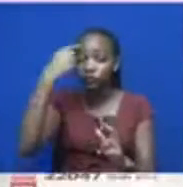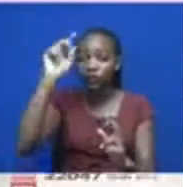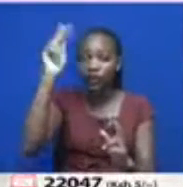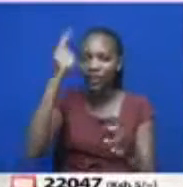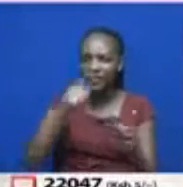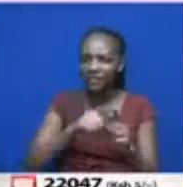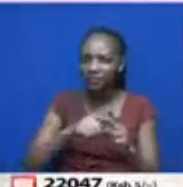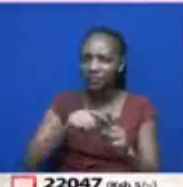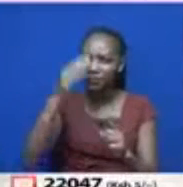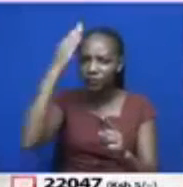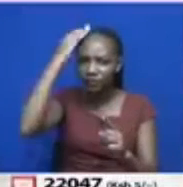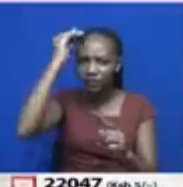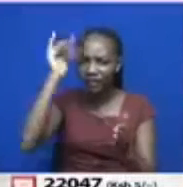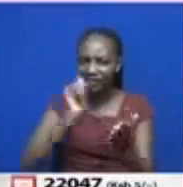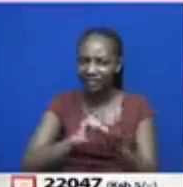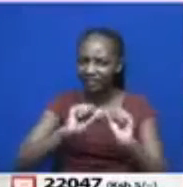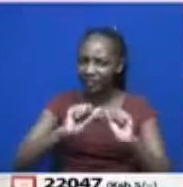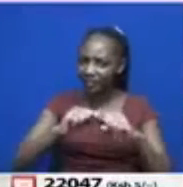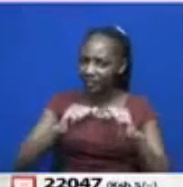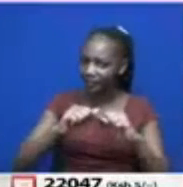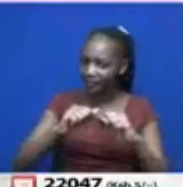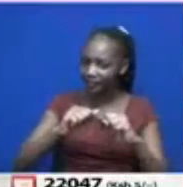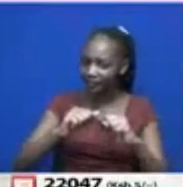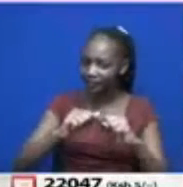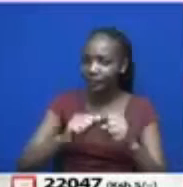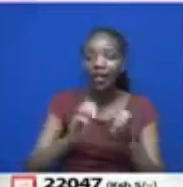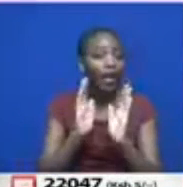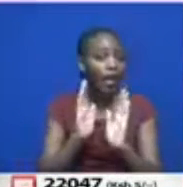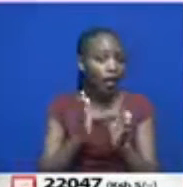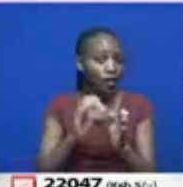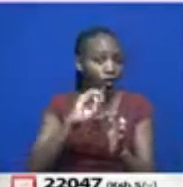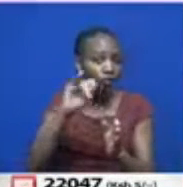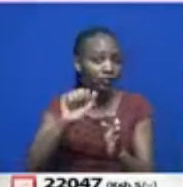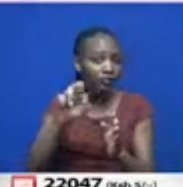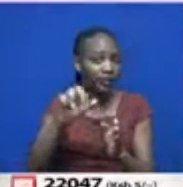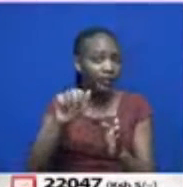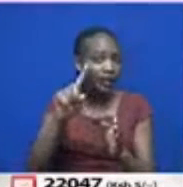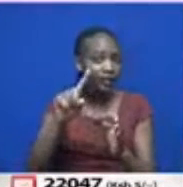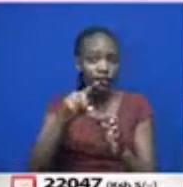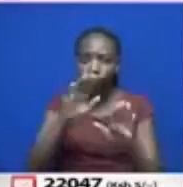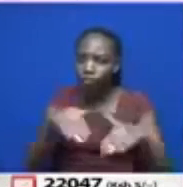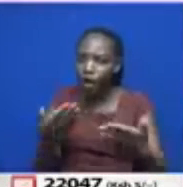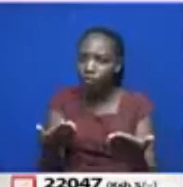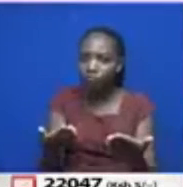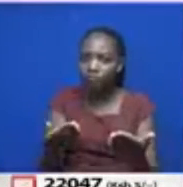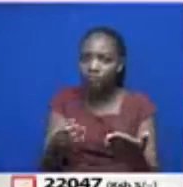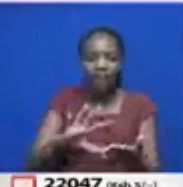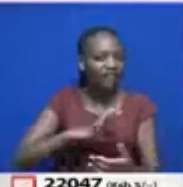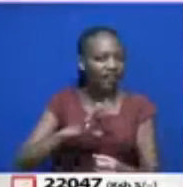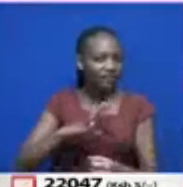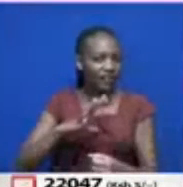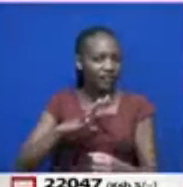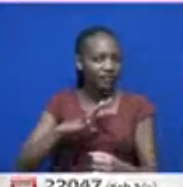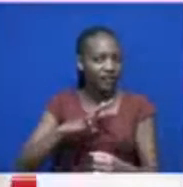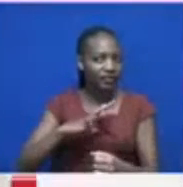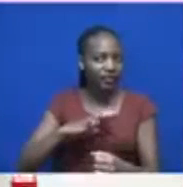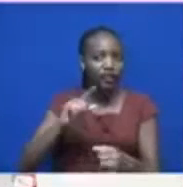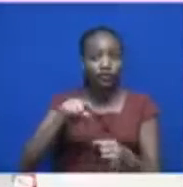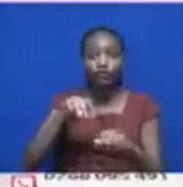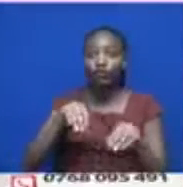kukubaliana? Hello. Hujambo Gerald, habari ya mchana? Very fine, very fine. Are you comfortable